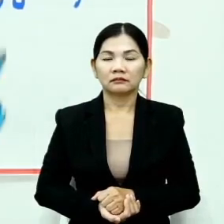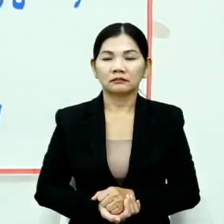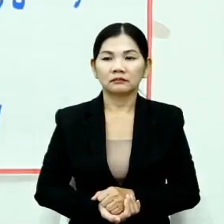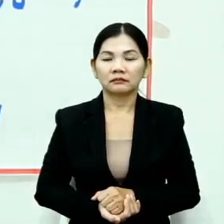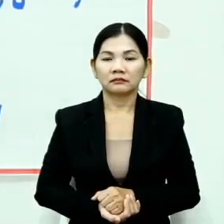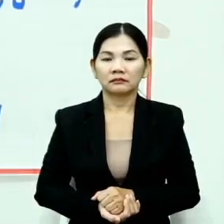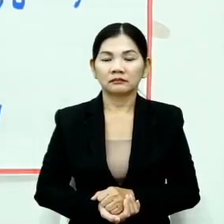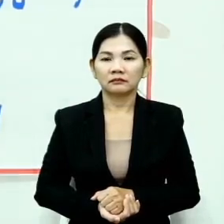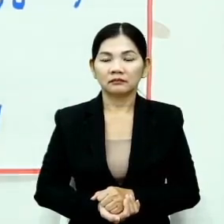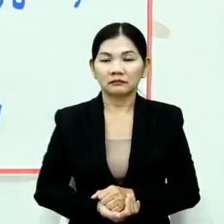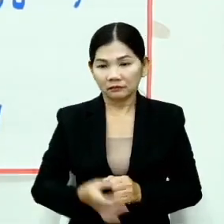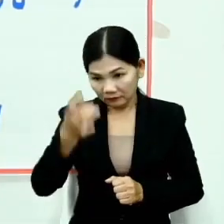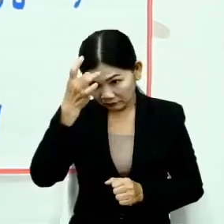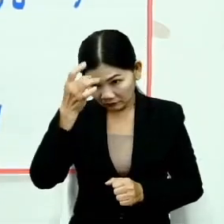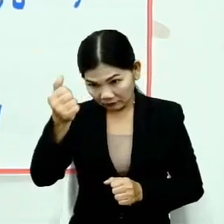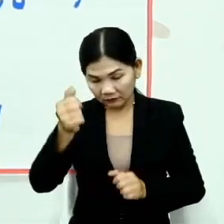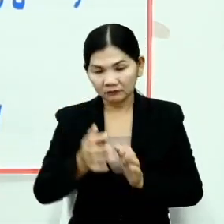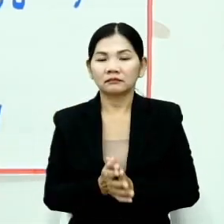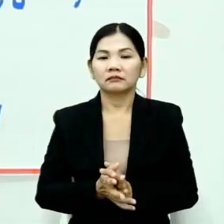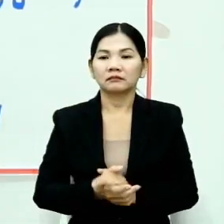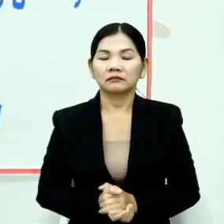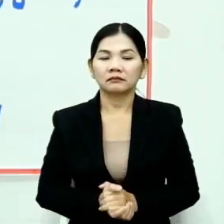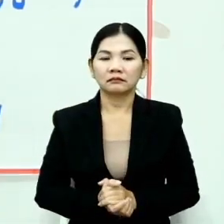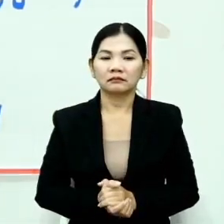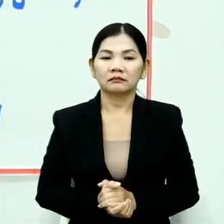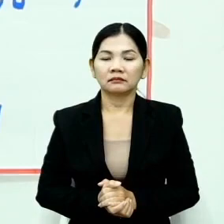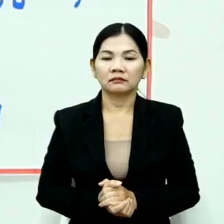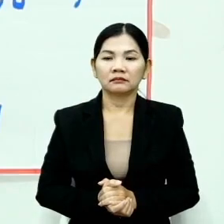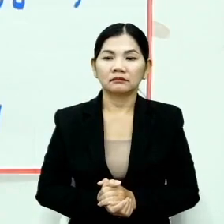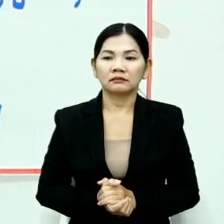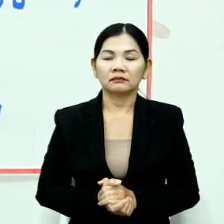ចាពូកែមកែមែនតើចុងក្រោយកូន